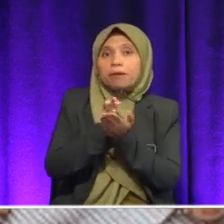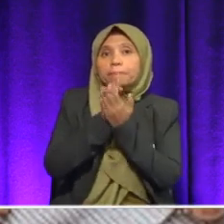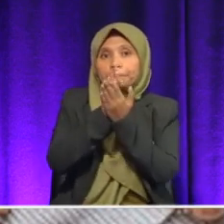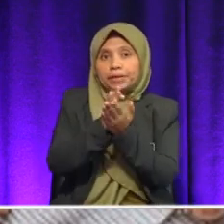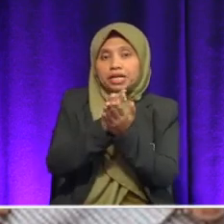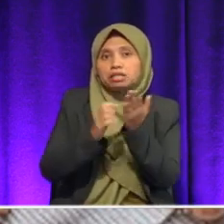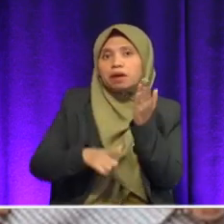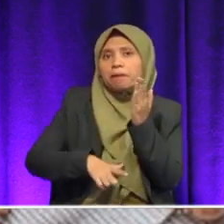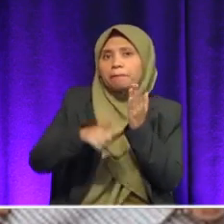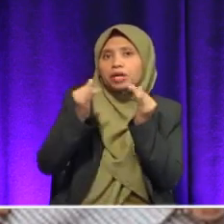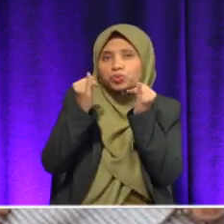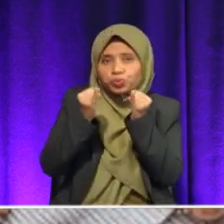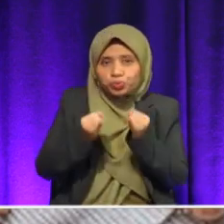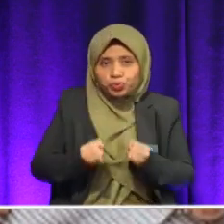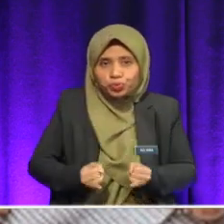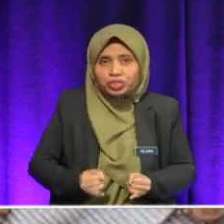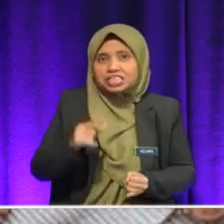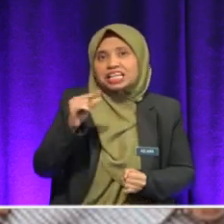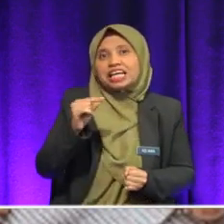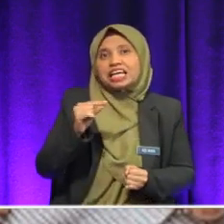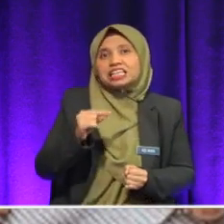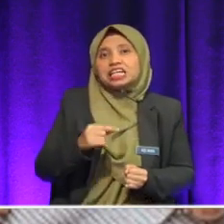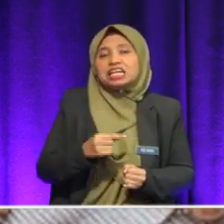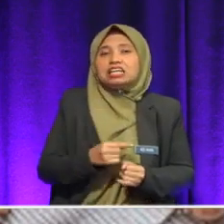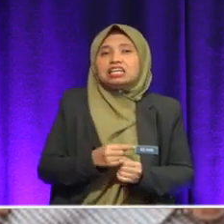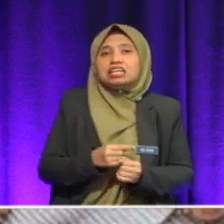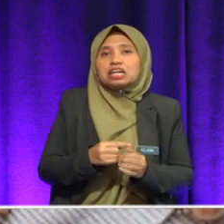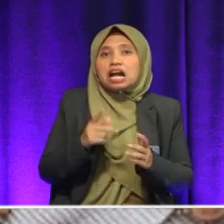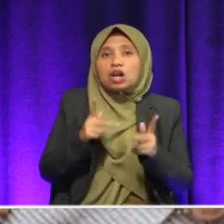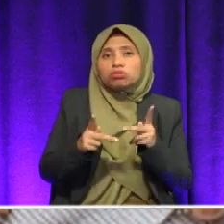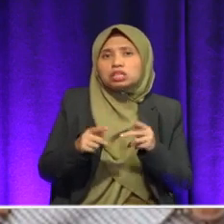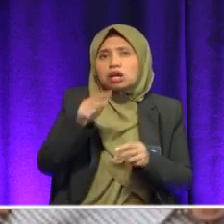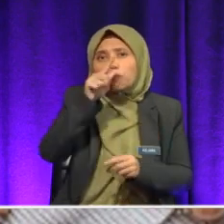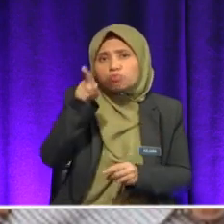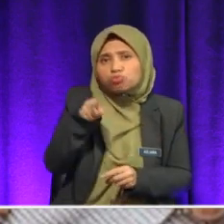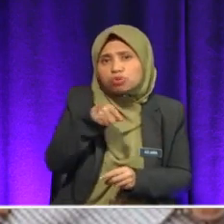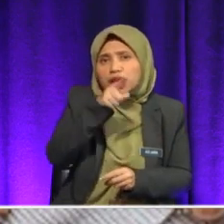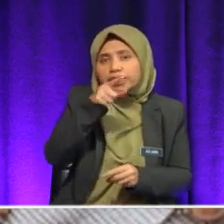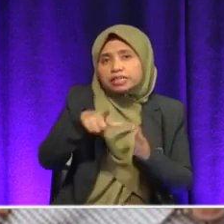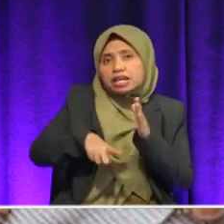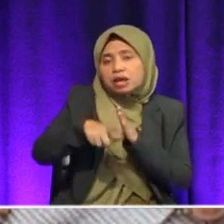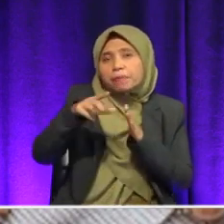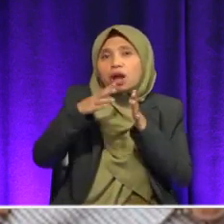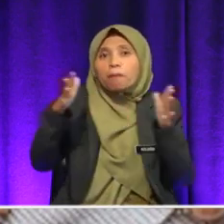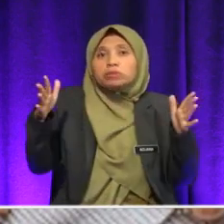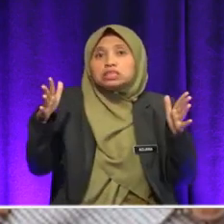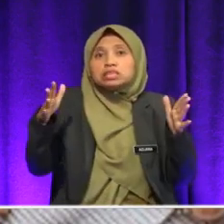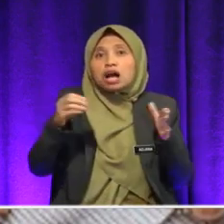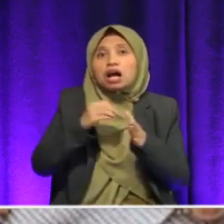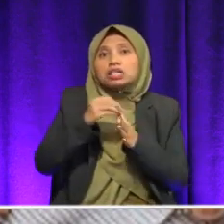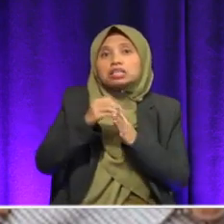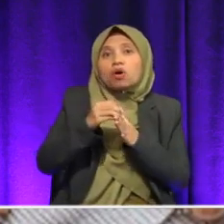lebih langsing lagi kalau gunakan garis yang bentuknya bulat Dia kelihatan lebih besar lagi ataupun nampak lebih bulat lagi